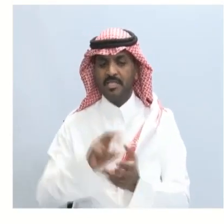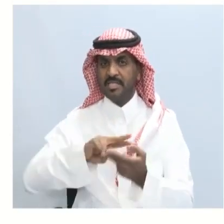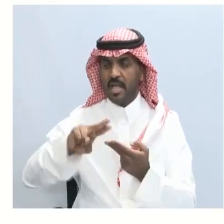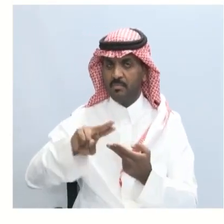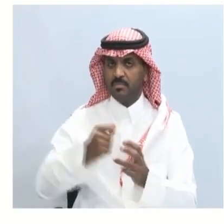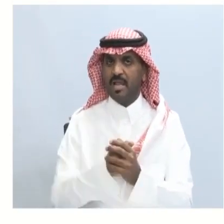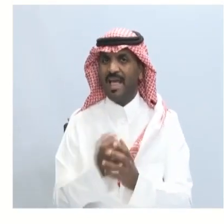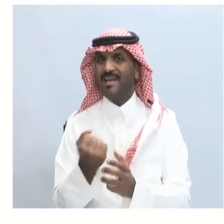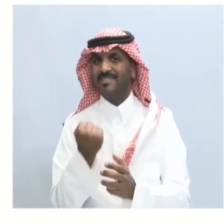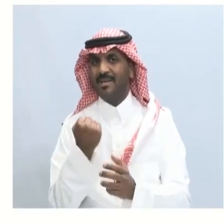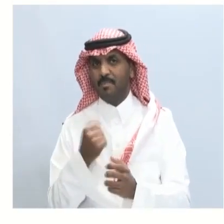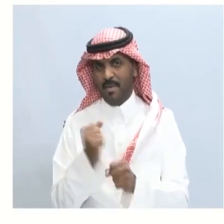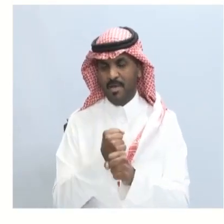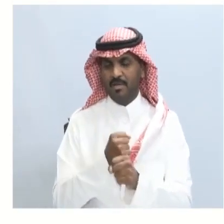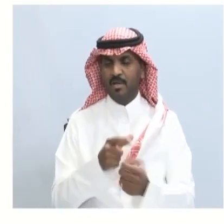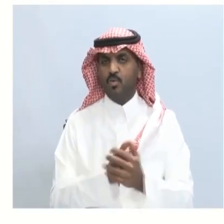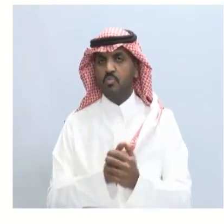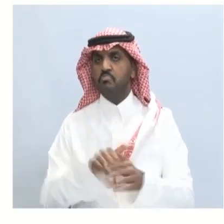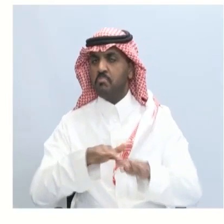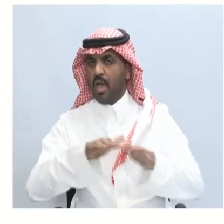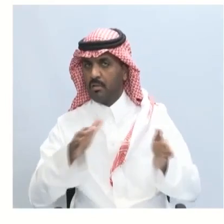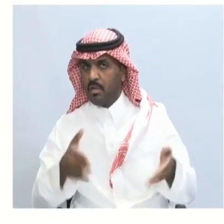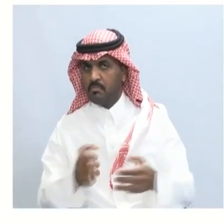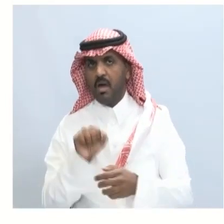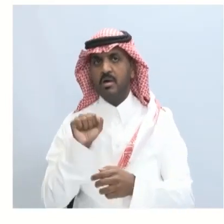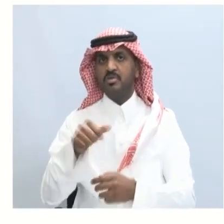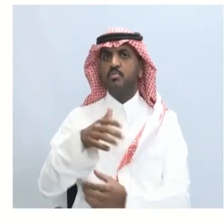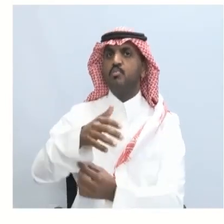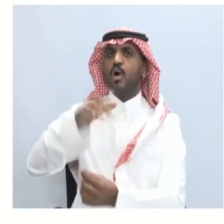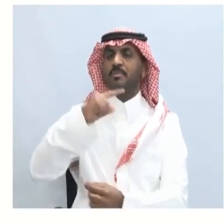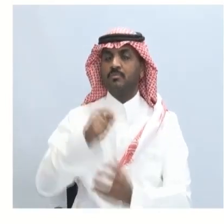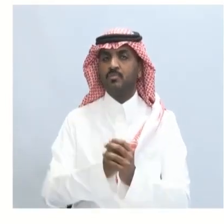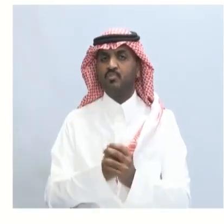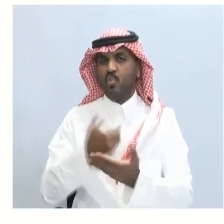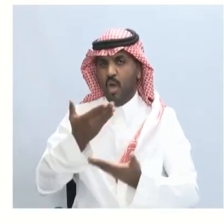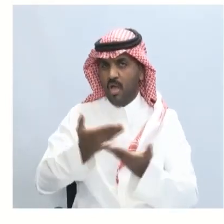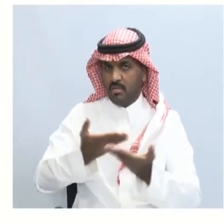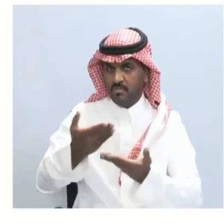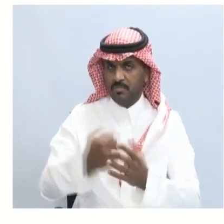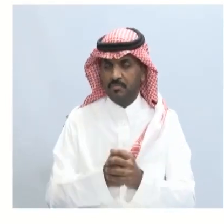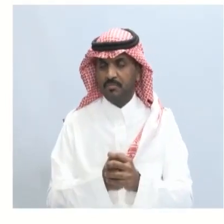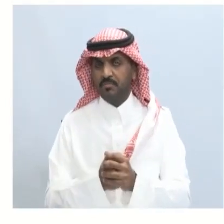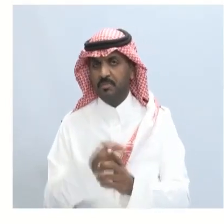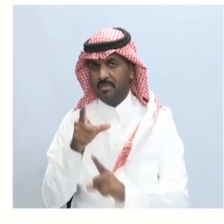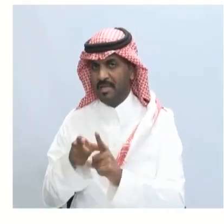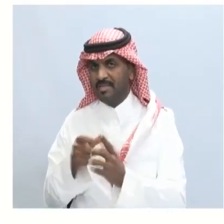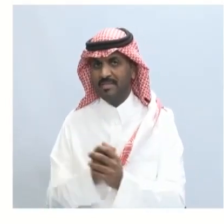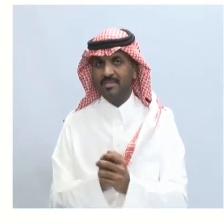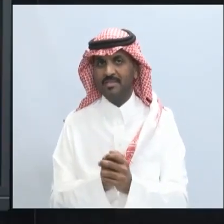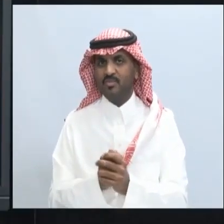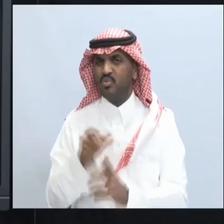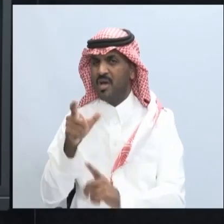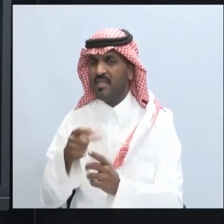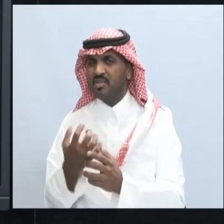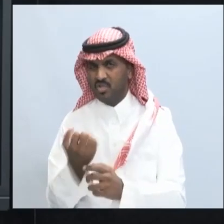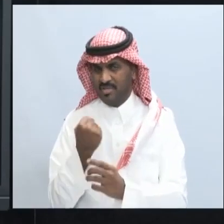باعماله هنا له مكتب خاص به فانه يخاطب باعتباره صاحب هذا